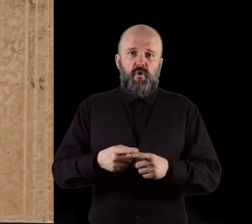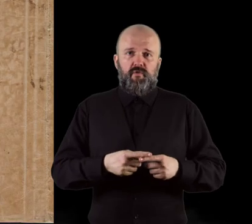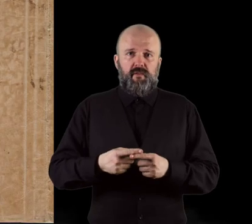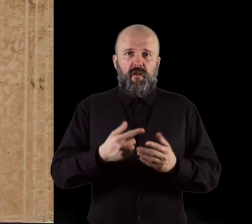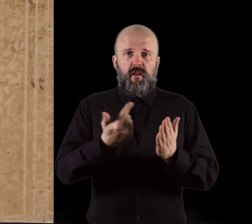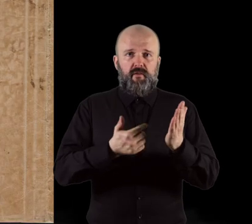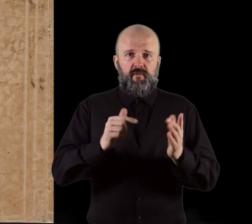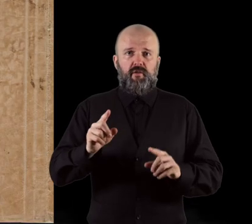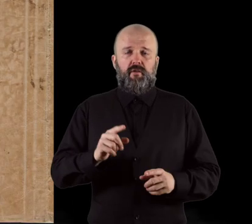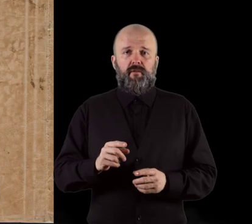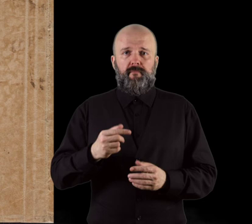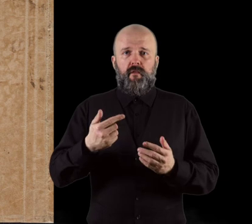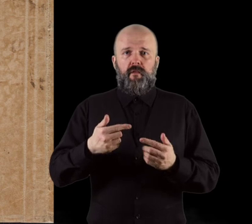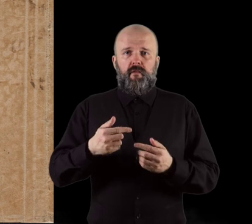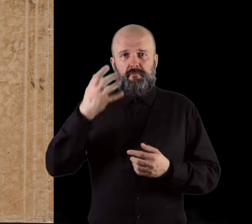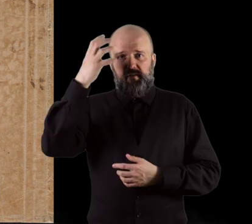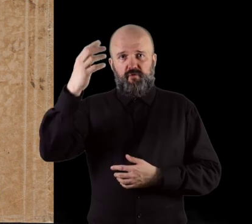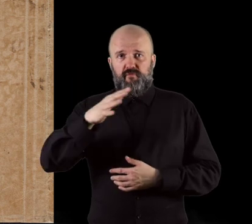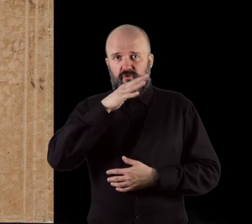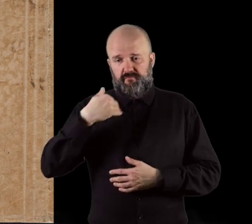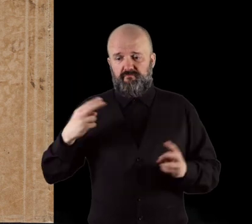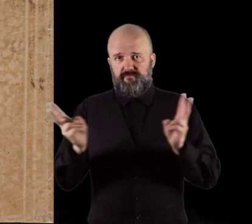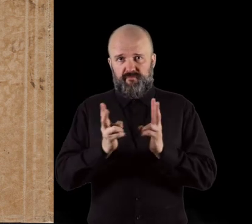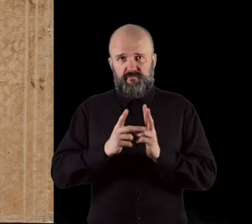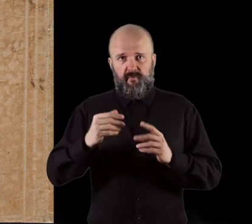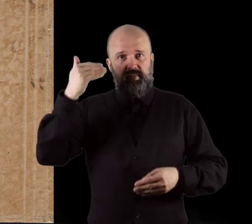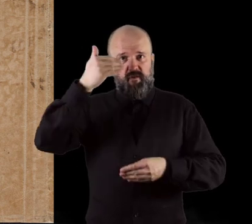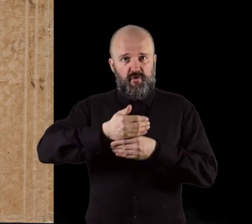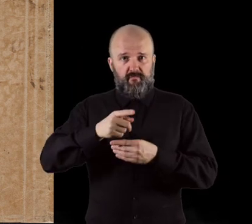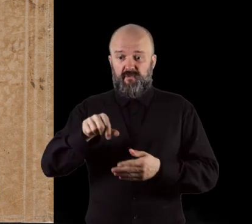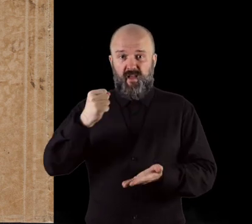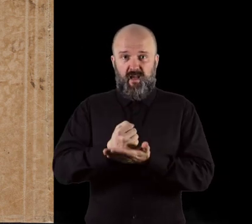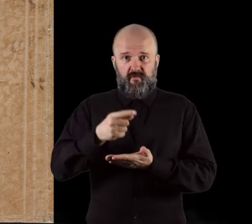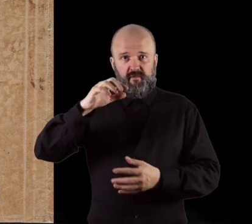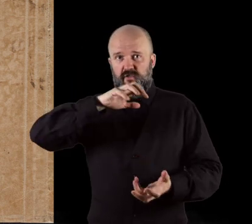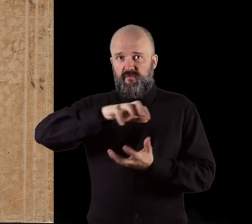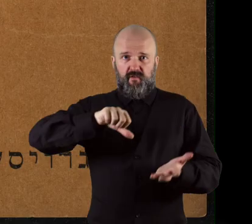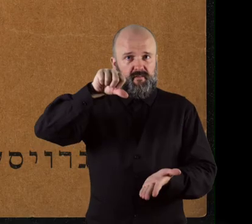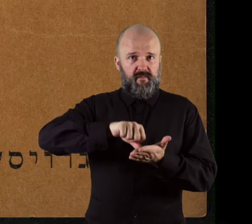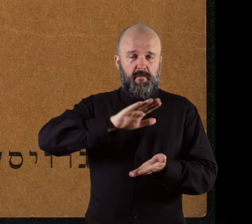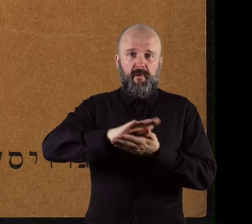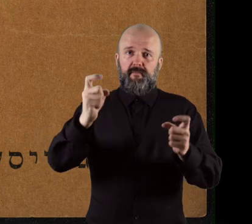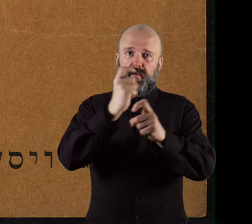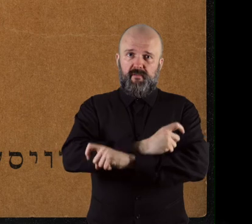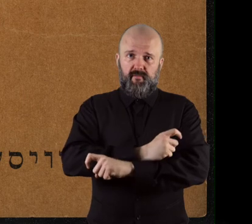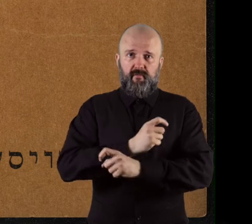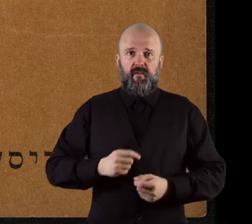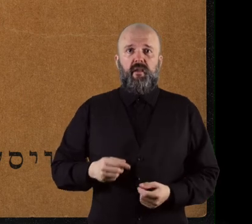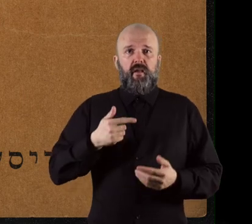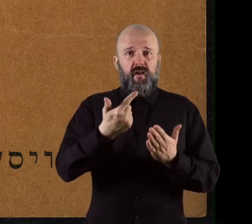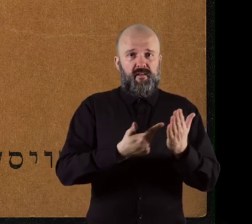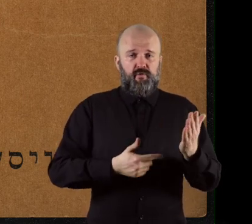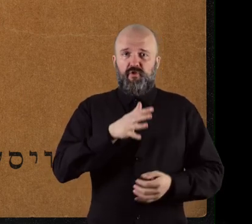Dziennikarzy Żydowskich spotykano się na wykładach, wieczorach literackich, a sam adres stał się Światowym Centrum Bezpaństwowej Diasporycznej Literatury